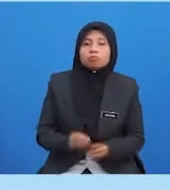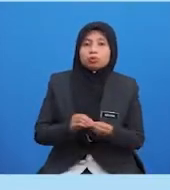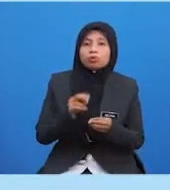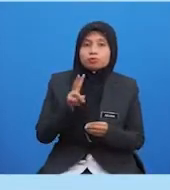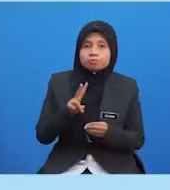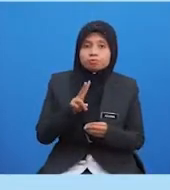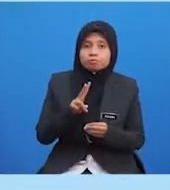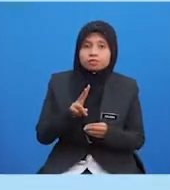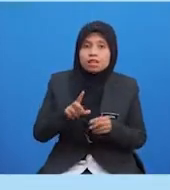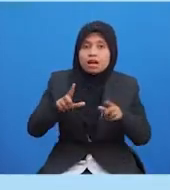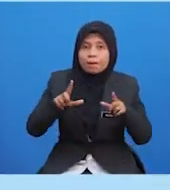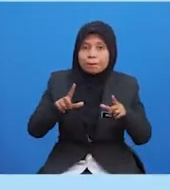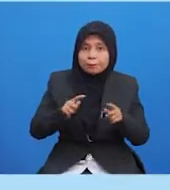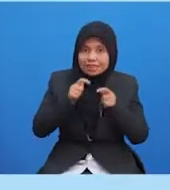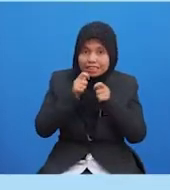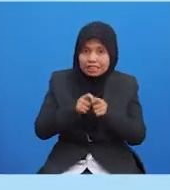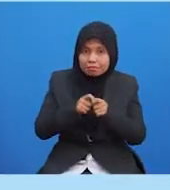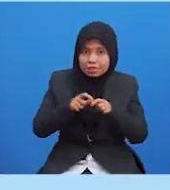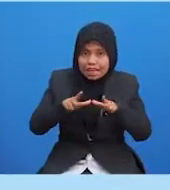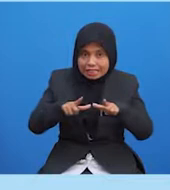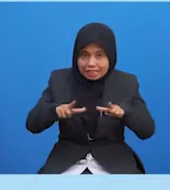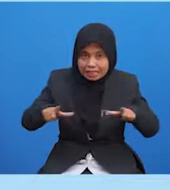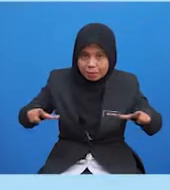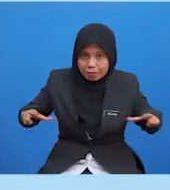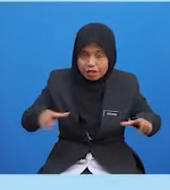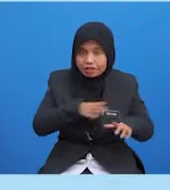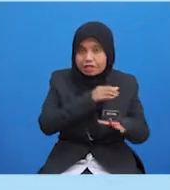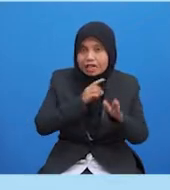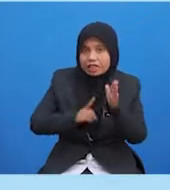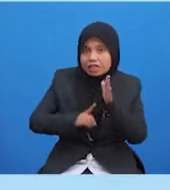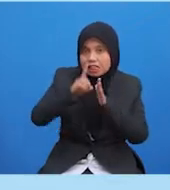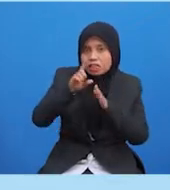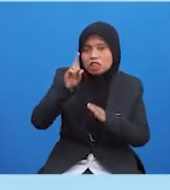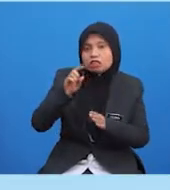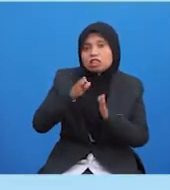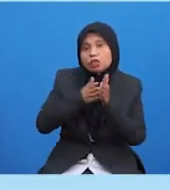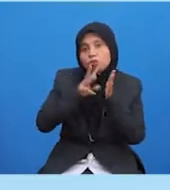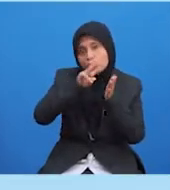Kedua, menetapkan lebar dan tinggi sesuatu table.